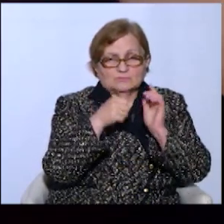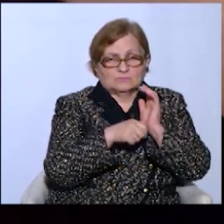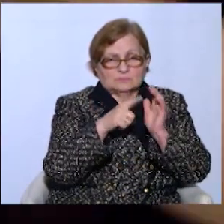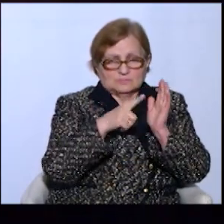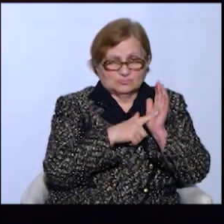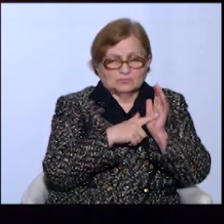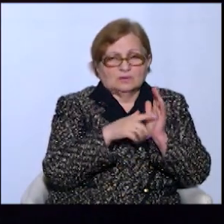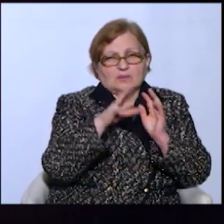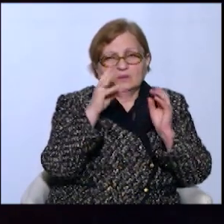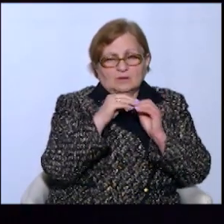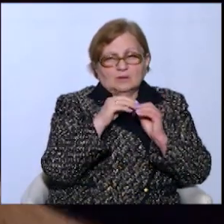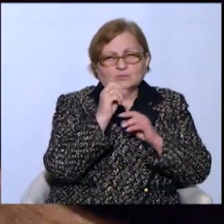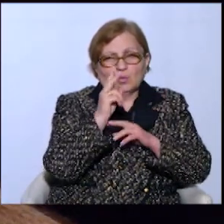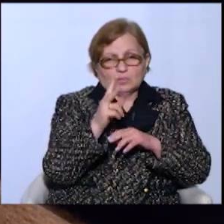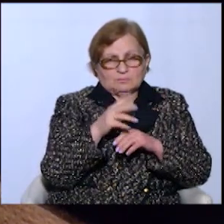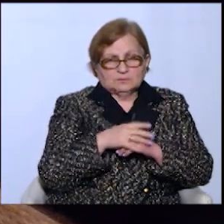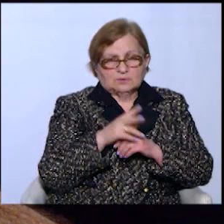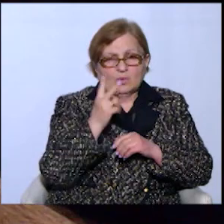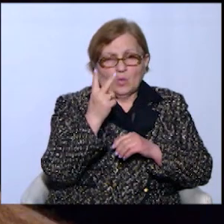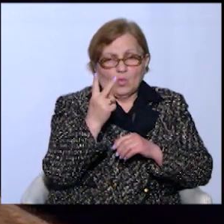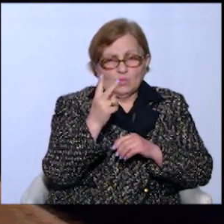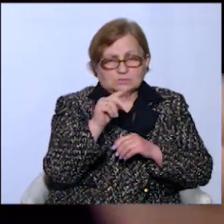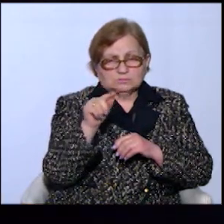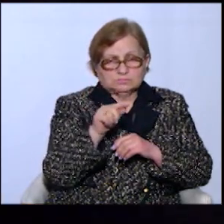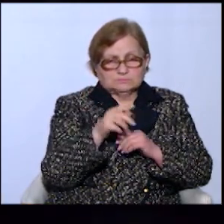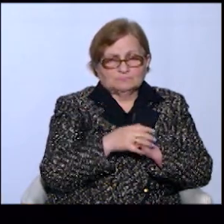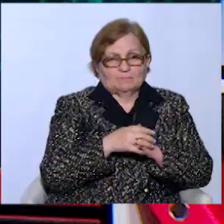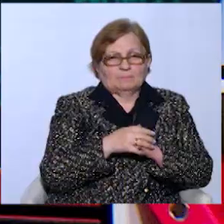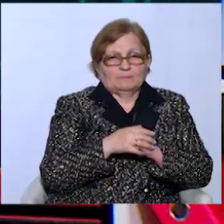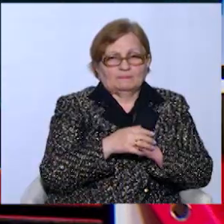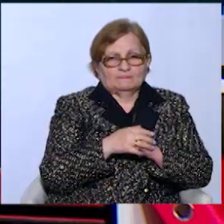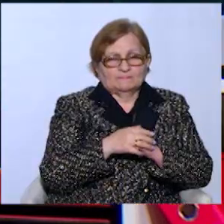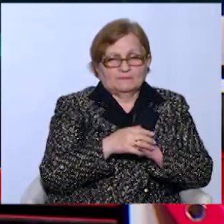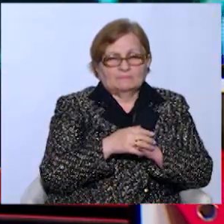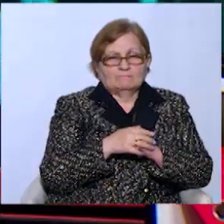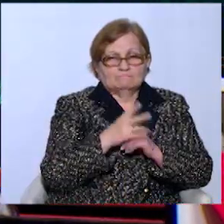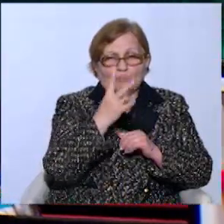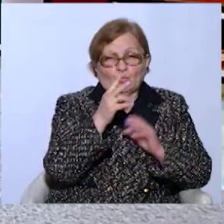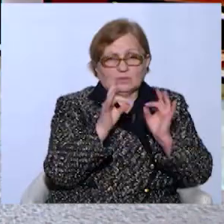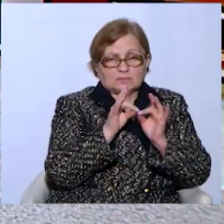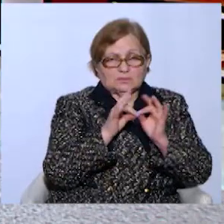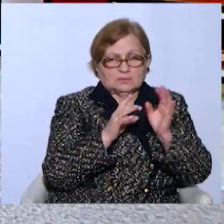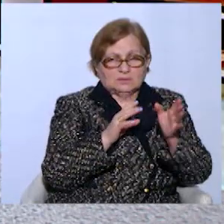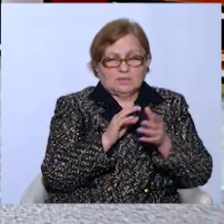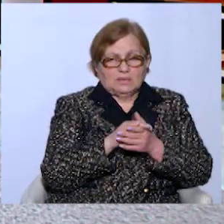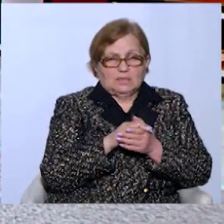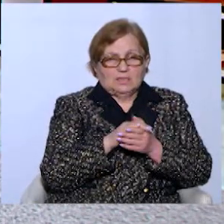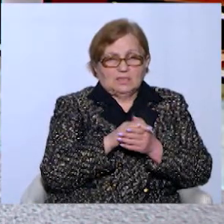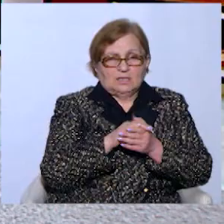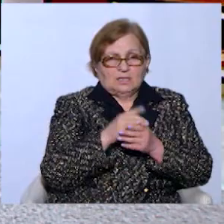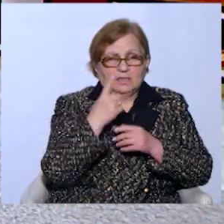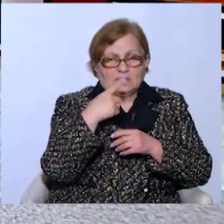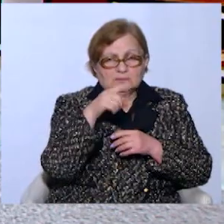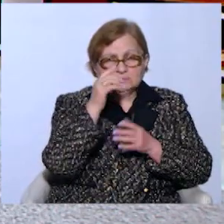7-ს დავუმატოთ 5 არის 12. აქ წერთ 2-ს, აი 2 10 ლარიანი და